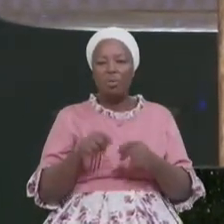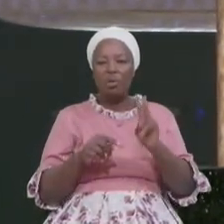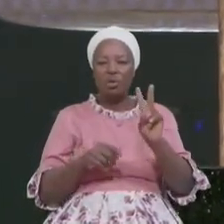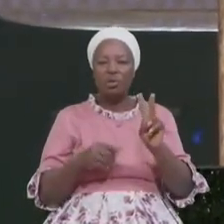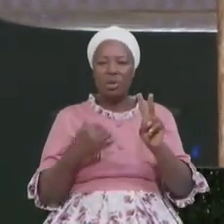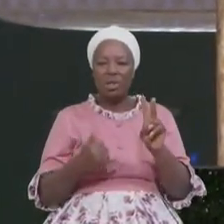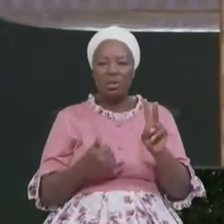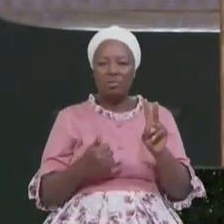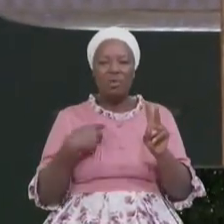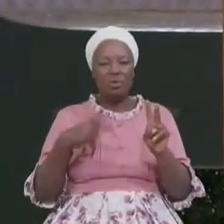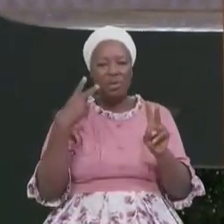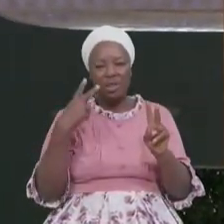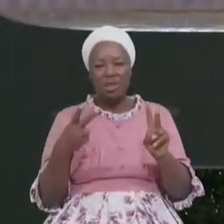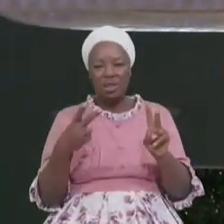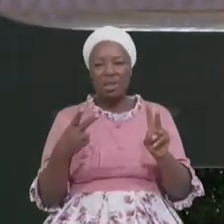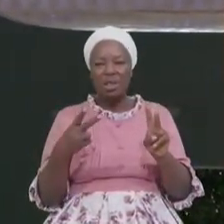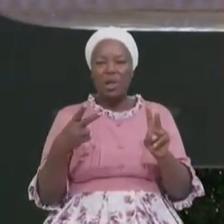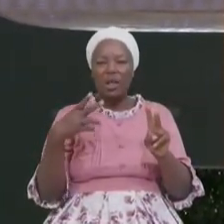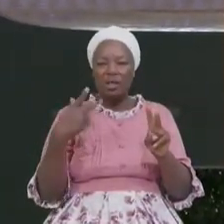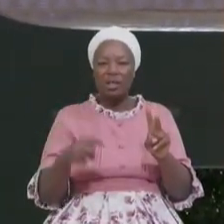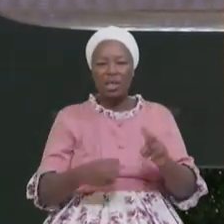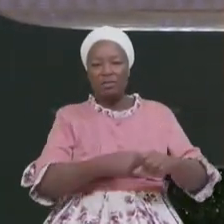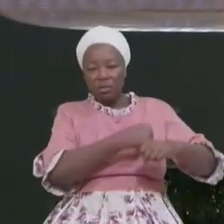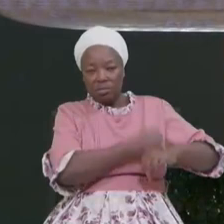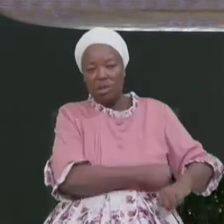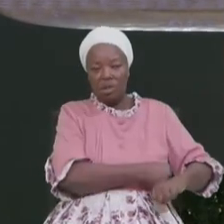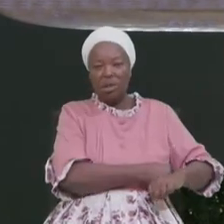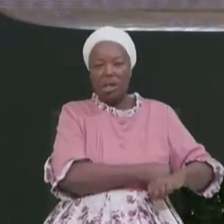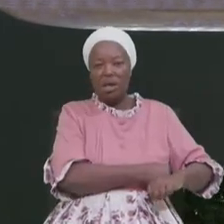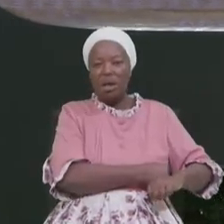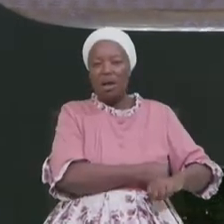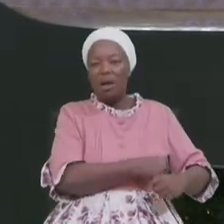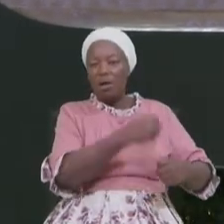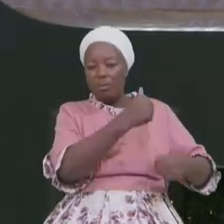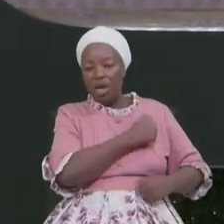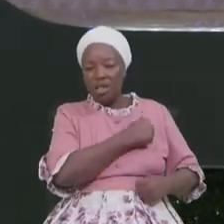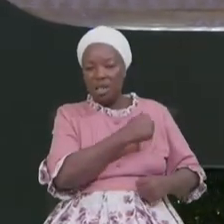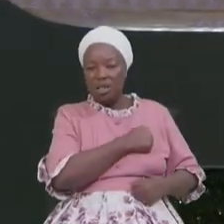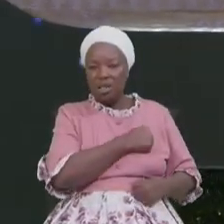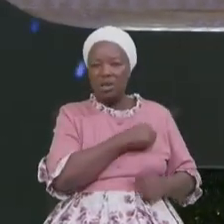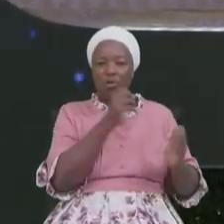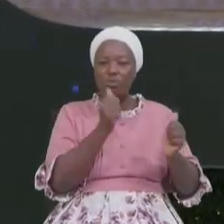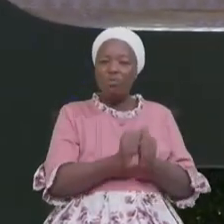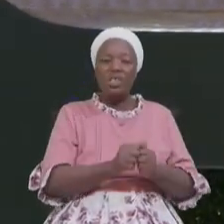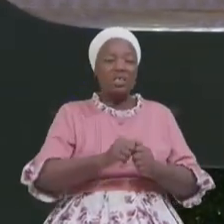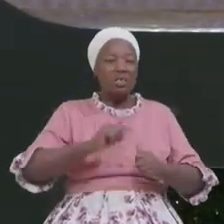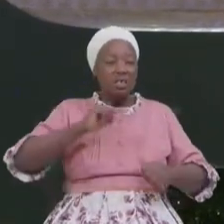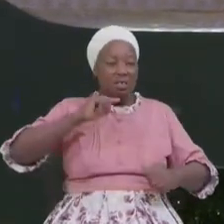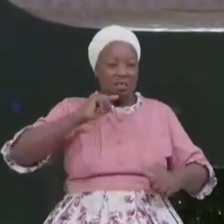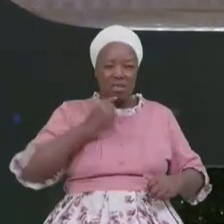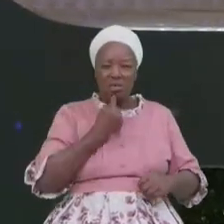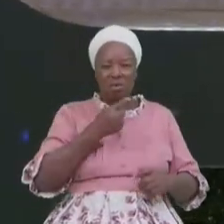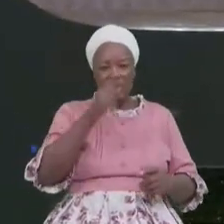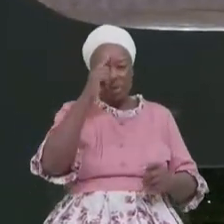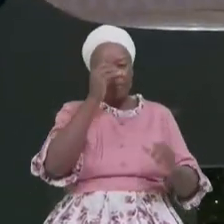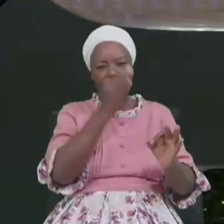nous voyons leur militantisme renforcé avec une foi fervente,